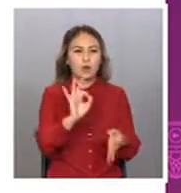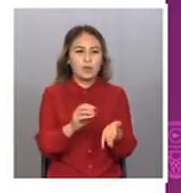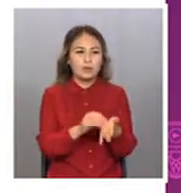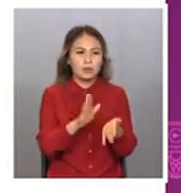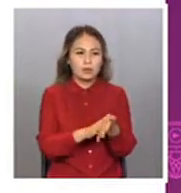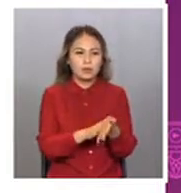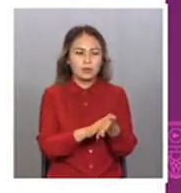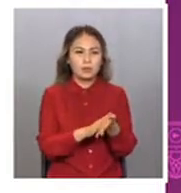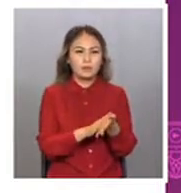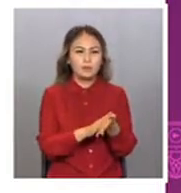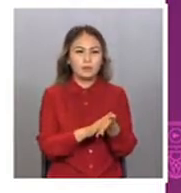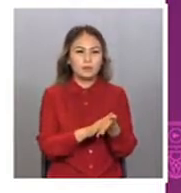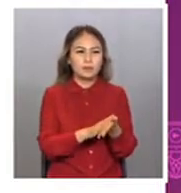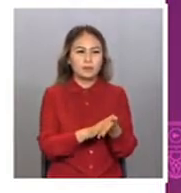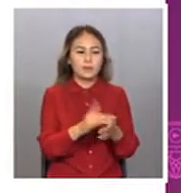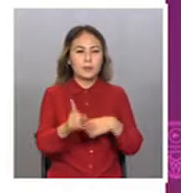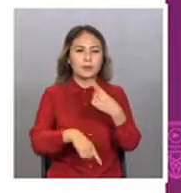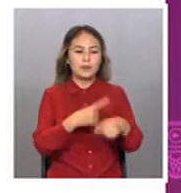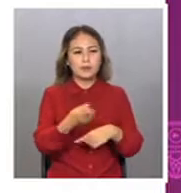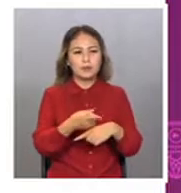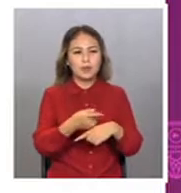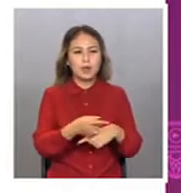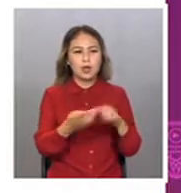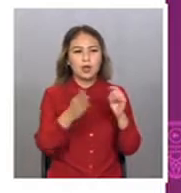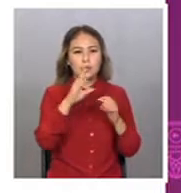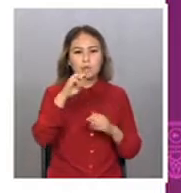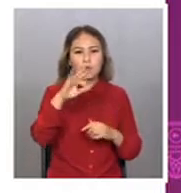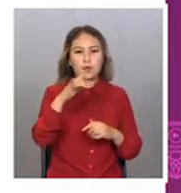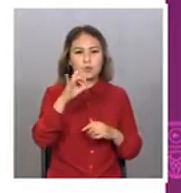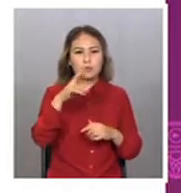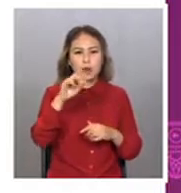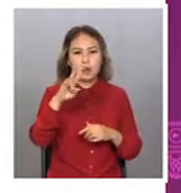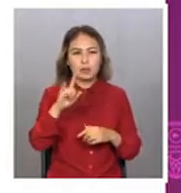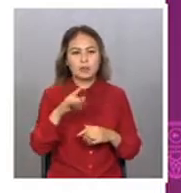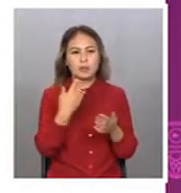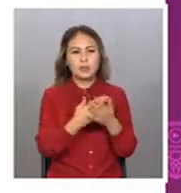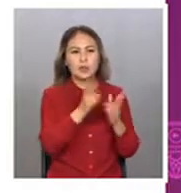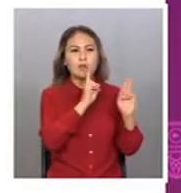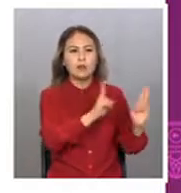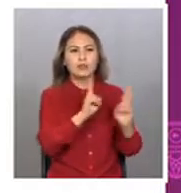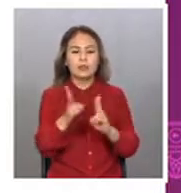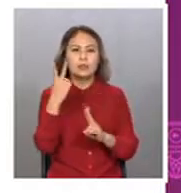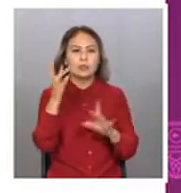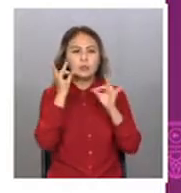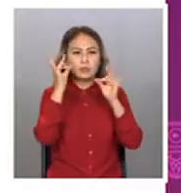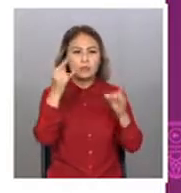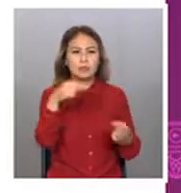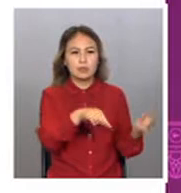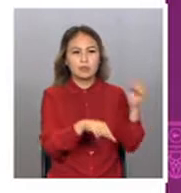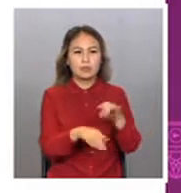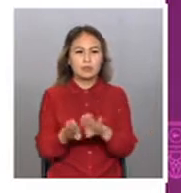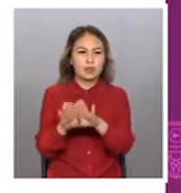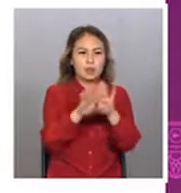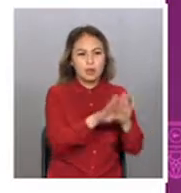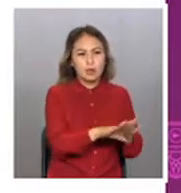сақтаймыз. Келесі ықпал – тоғыспалы ықпал. Қатар тұрған екі дыбыстың бір-біріне бірдей